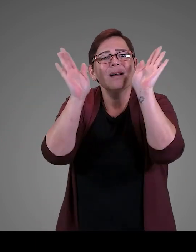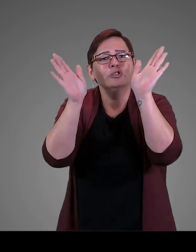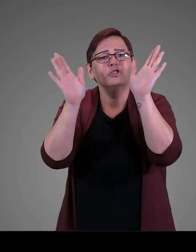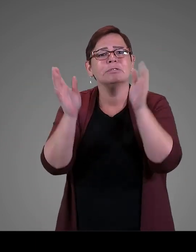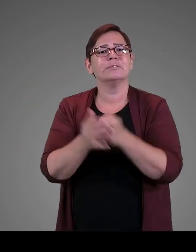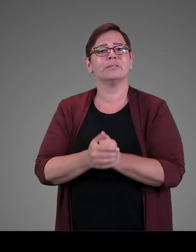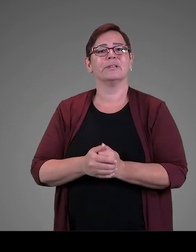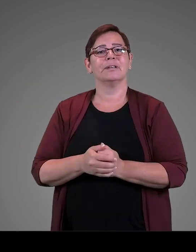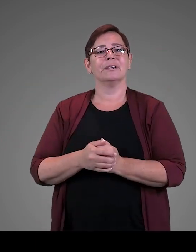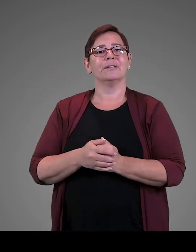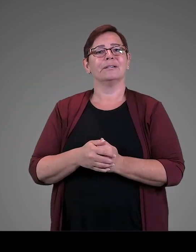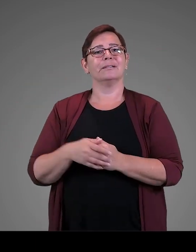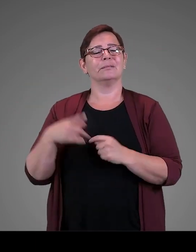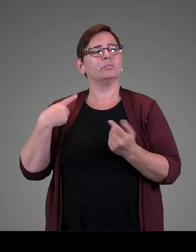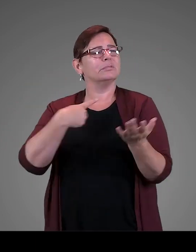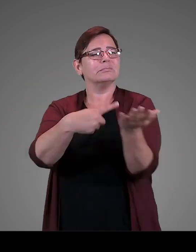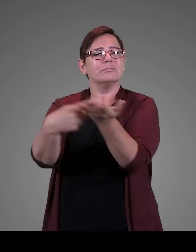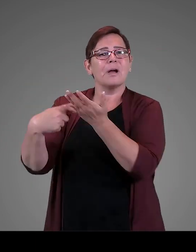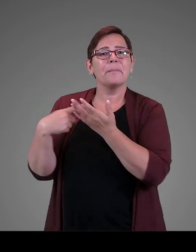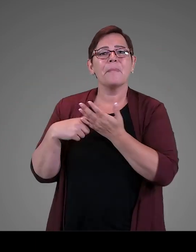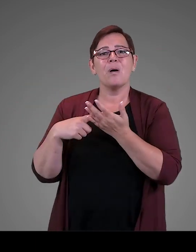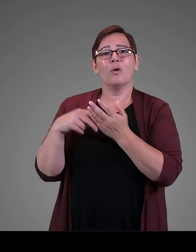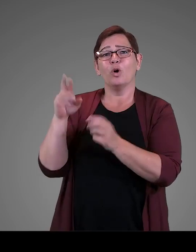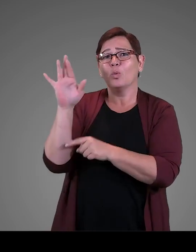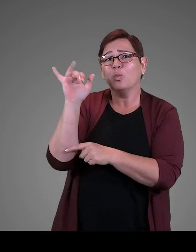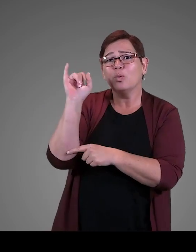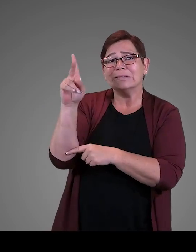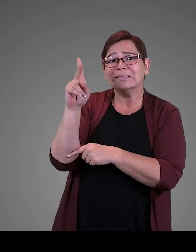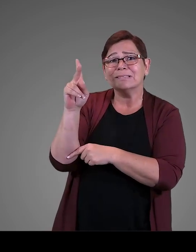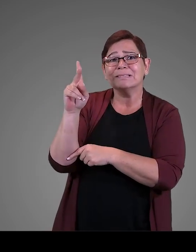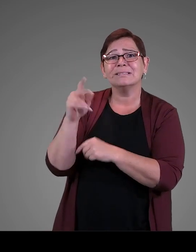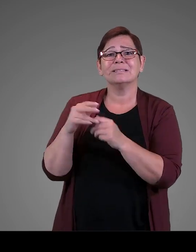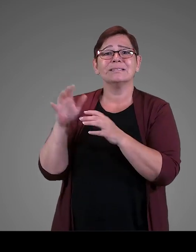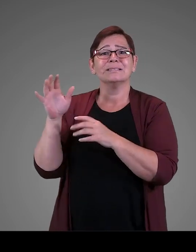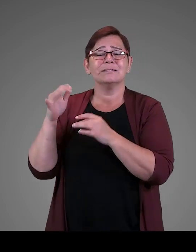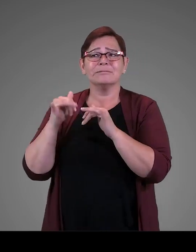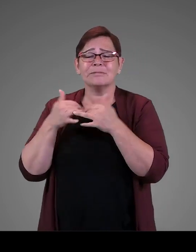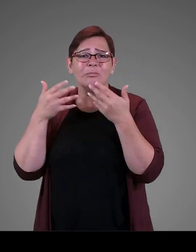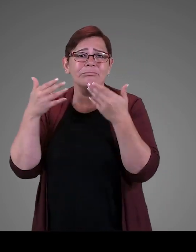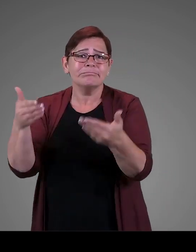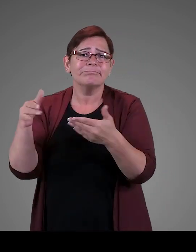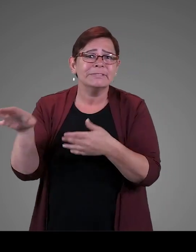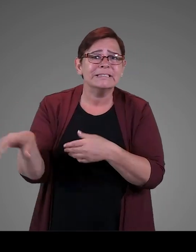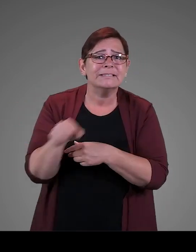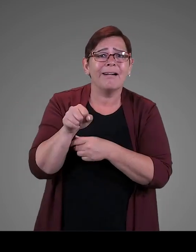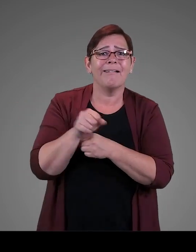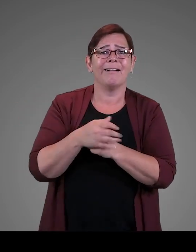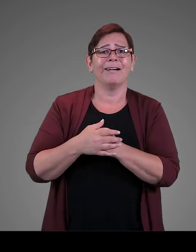tables. J'ai pris plein de notes. Vous êtes tous impliqués. Attention.